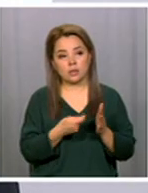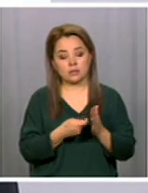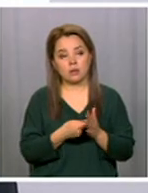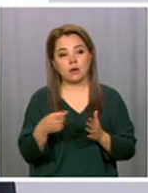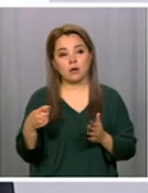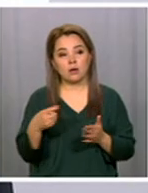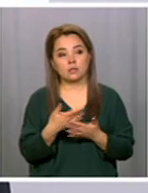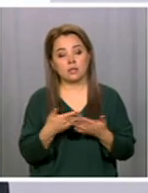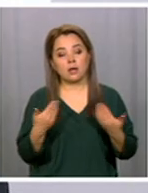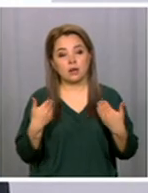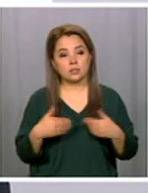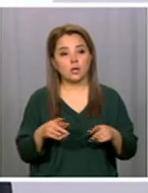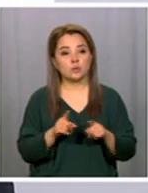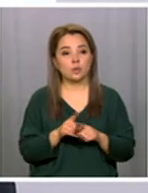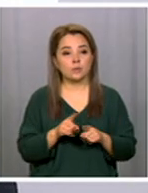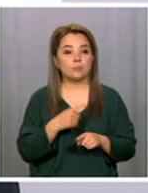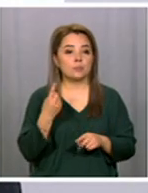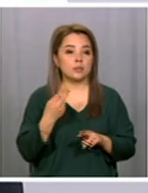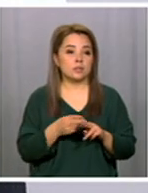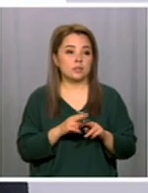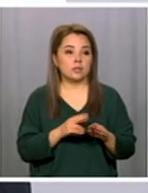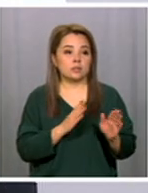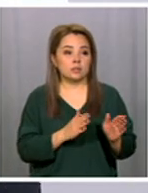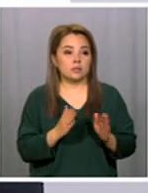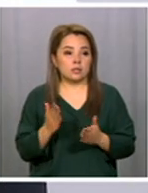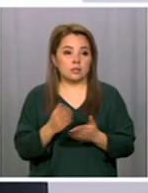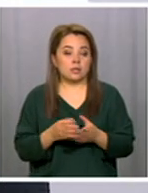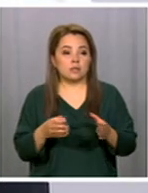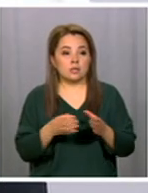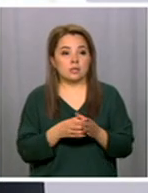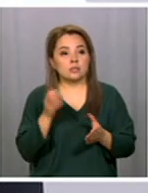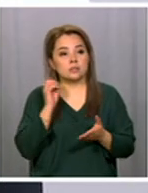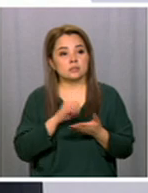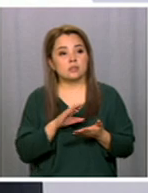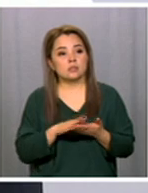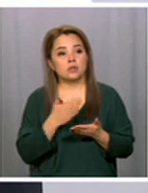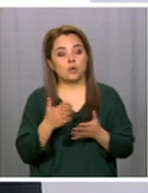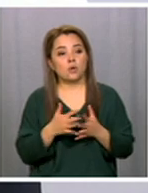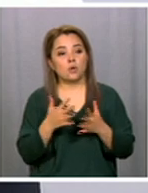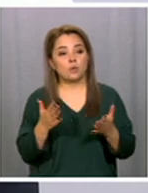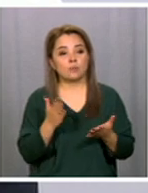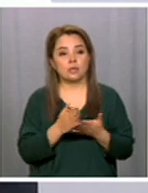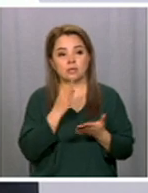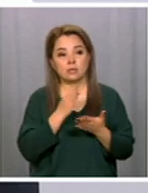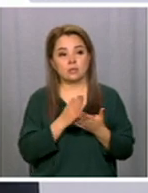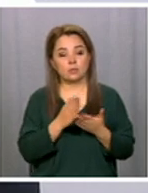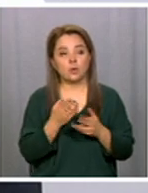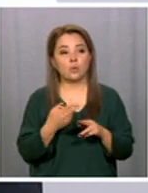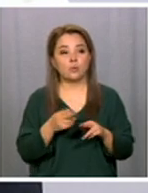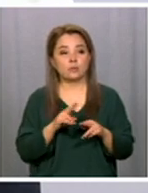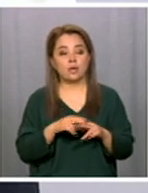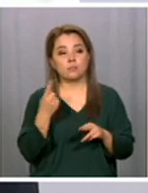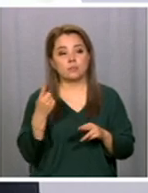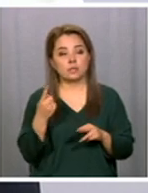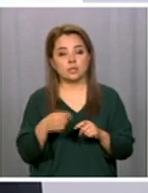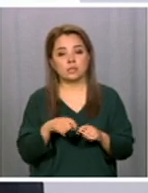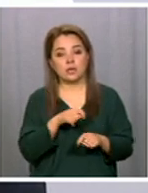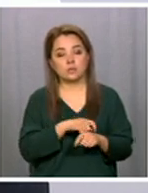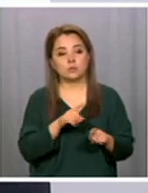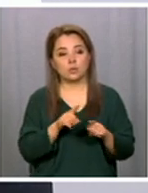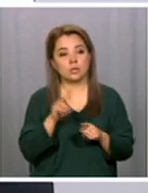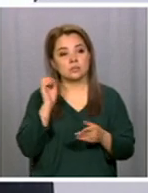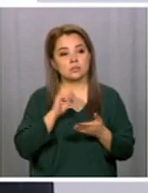ағзалары келесі бірінші реттік консументтердің саны көбіректеу болады. Олардың бір шаршы метрдегі